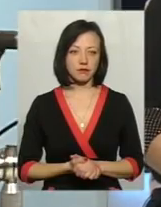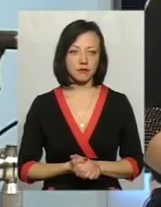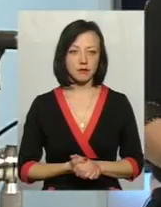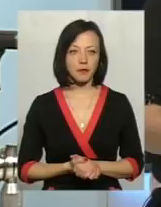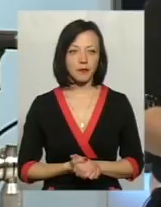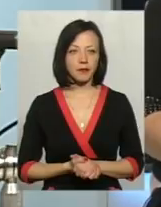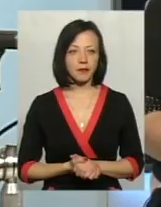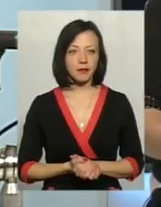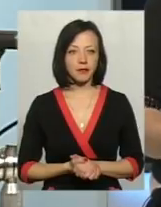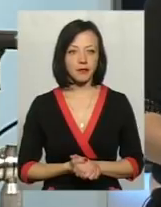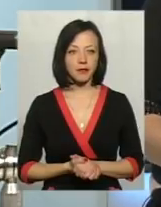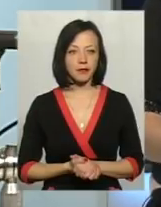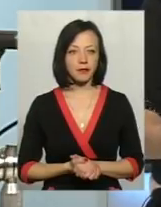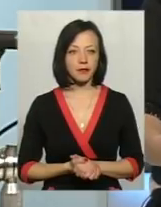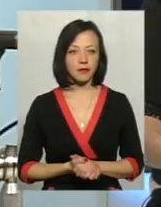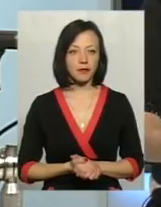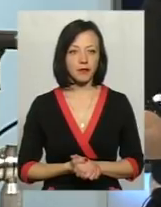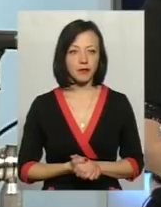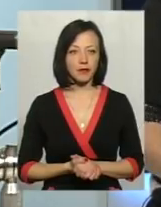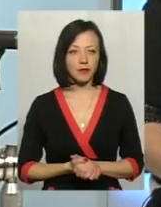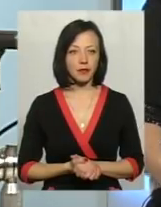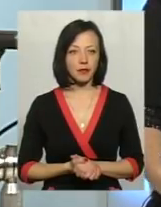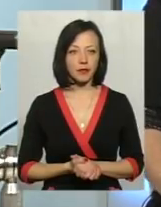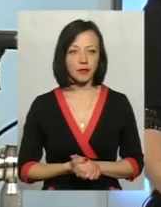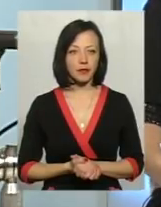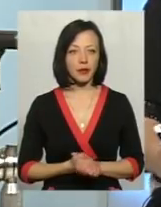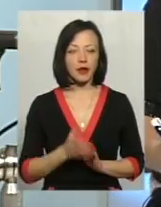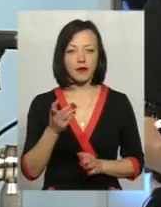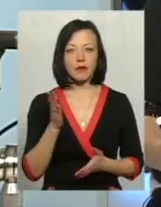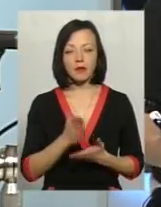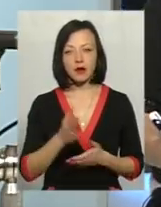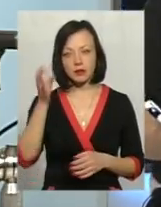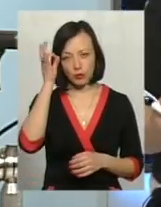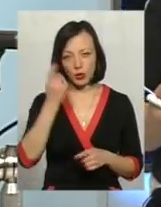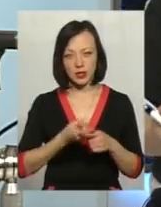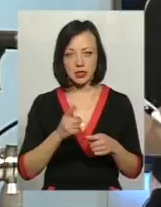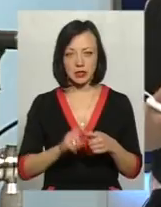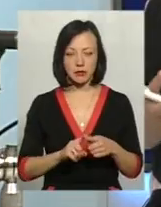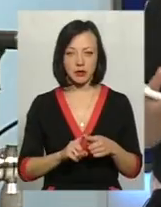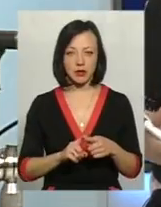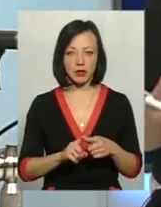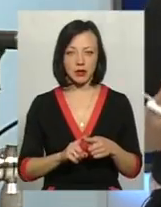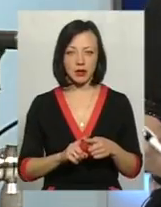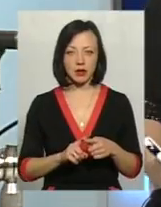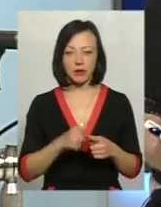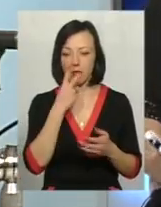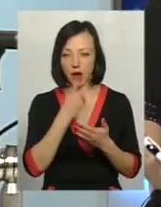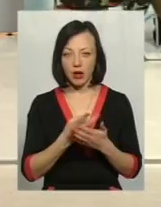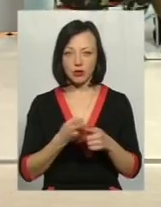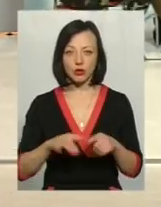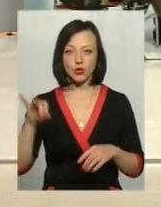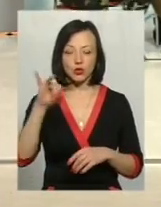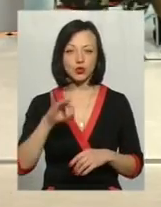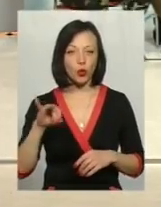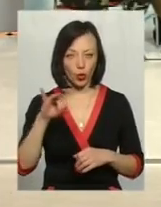зрозуміла, дякую. Скажіть тоді, ви просто володієте спогадами цими, наочно бачили цю